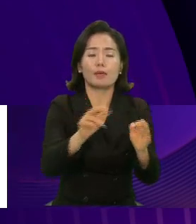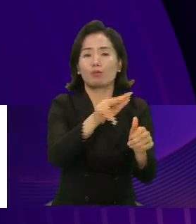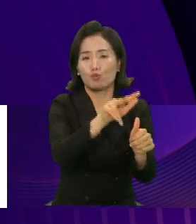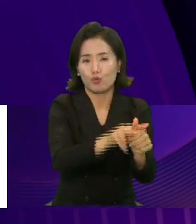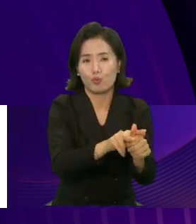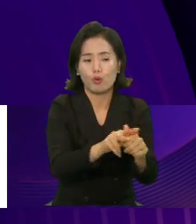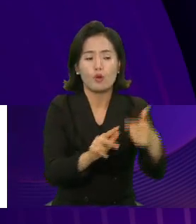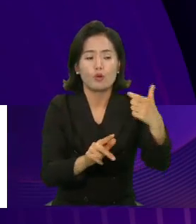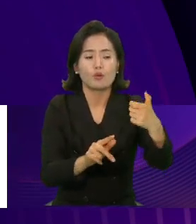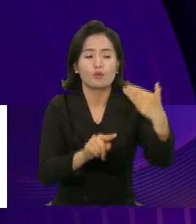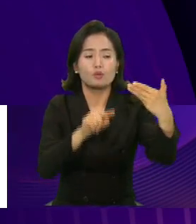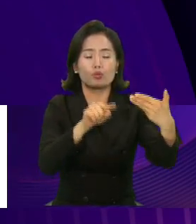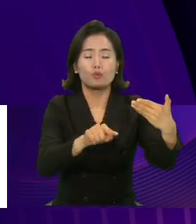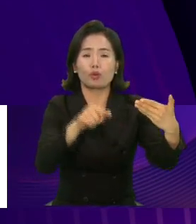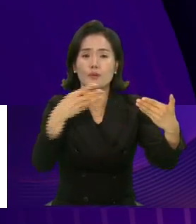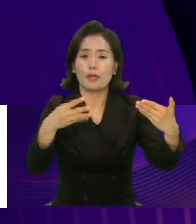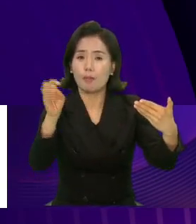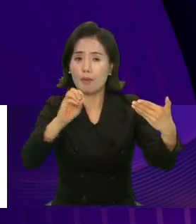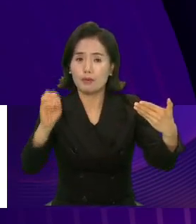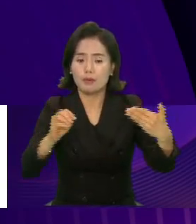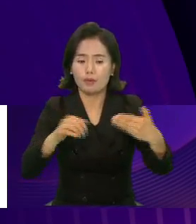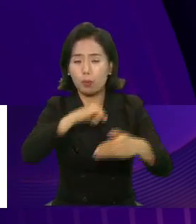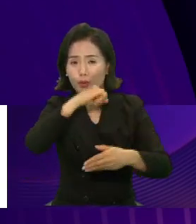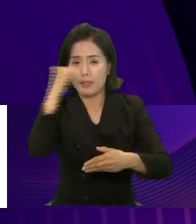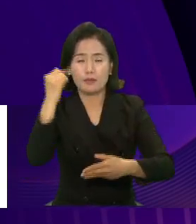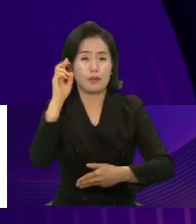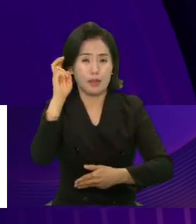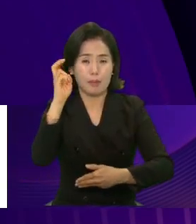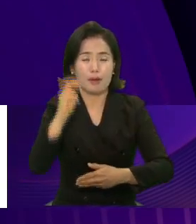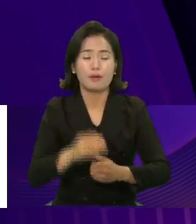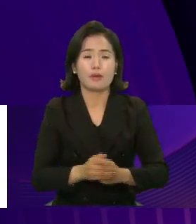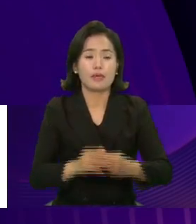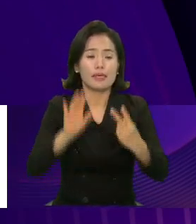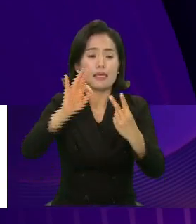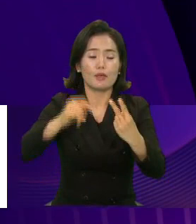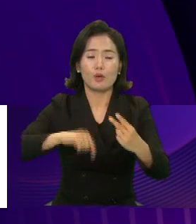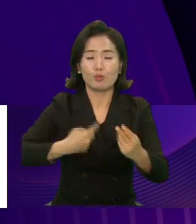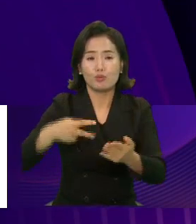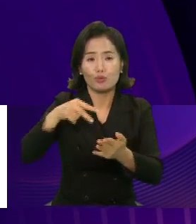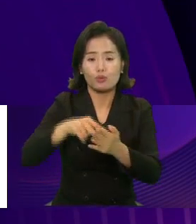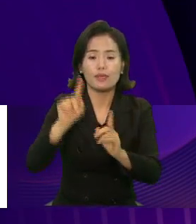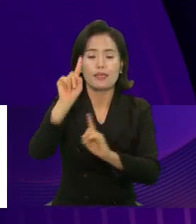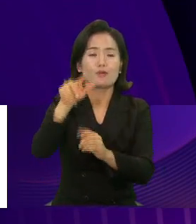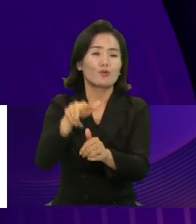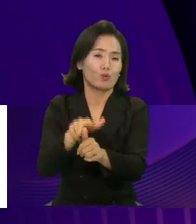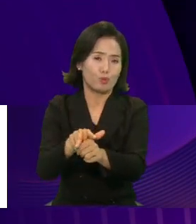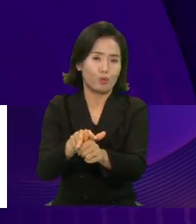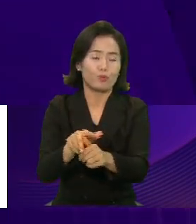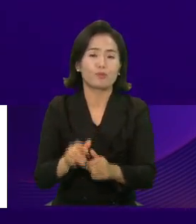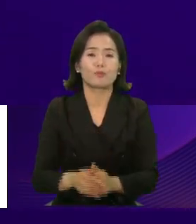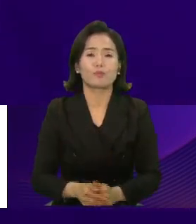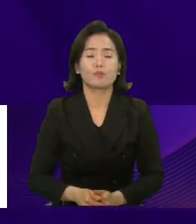후보가 69.4%로 당선이 유력시되고 있습니다. 2위는 무소속 이윤석 후보입니다.